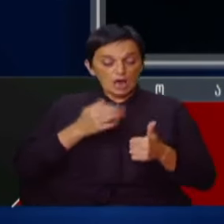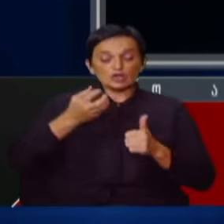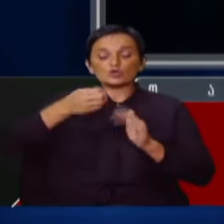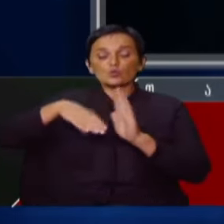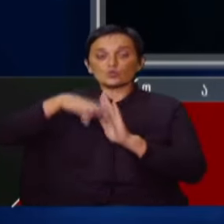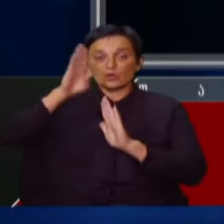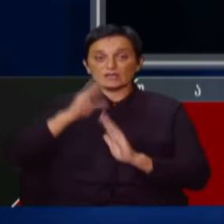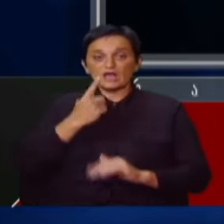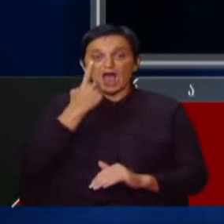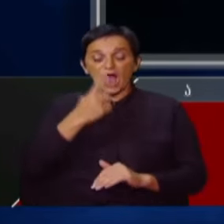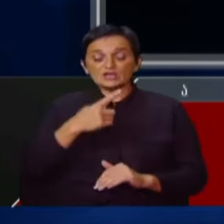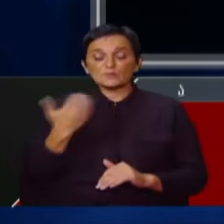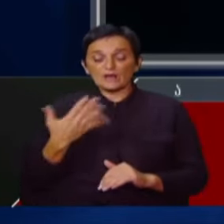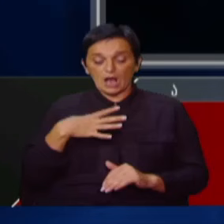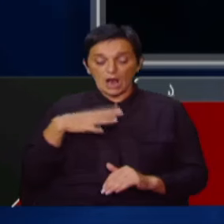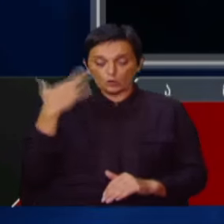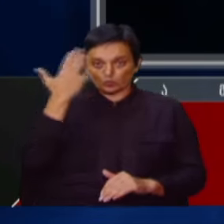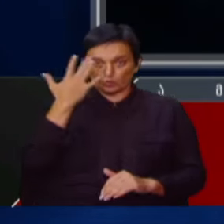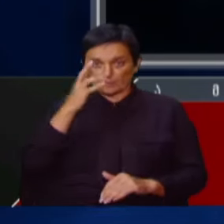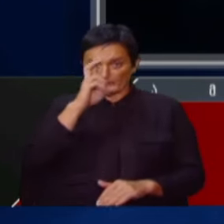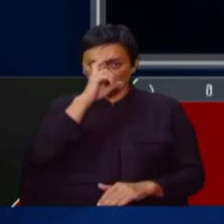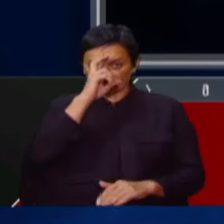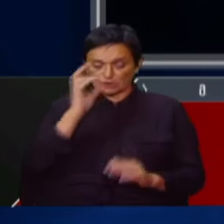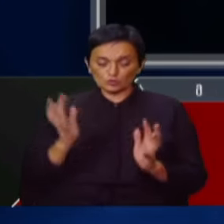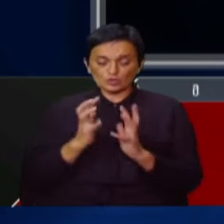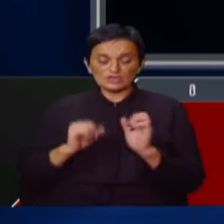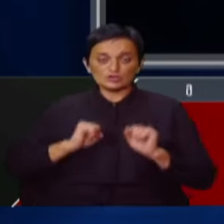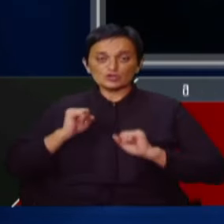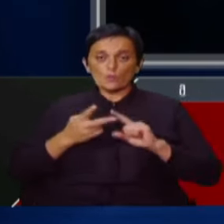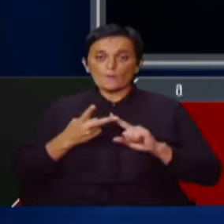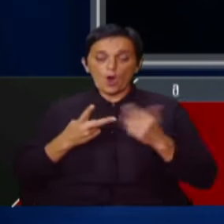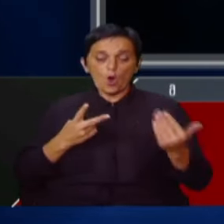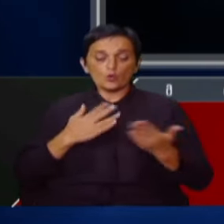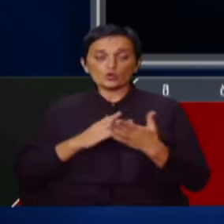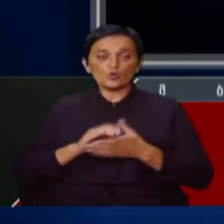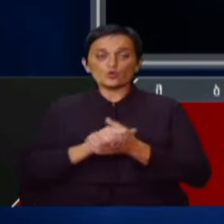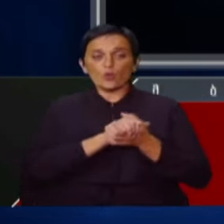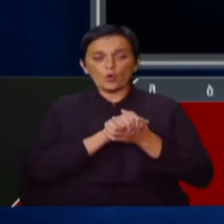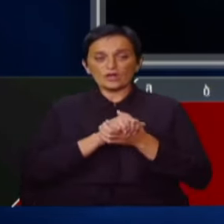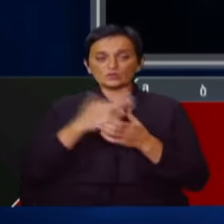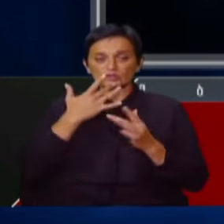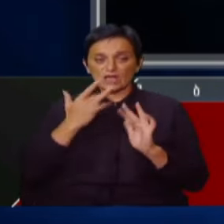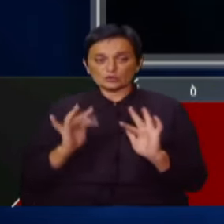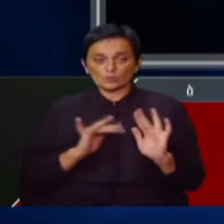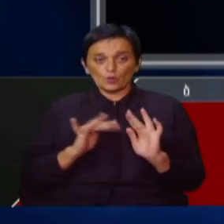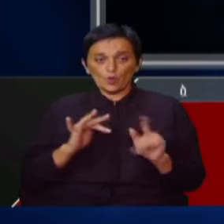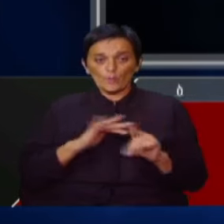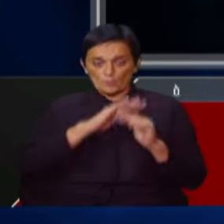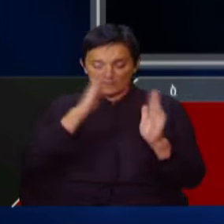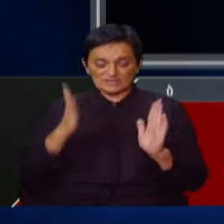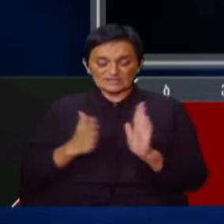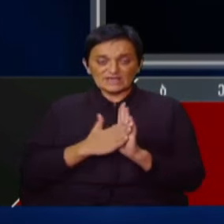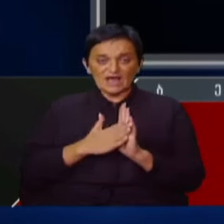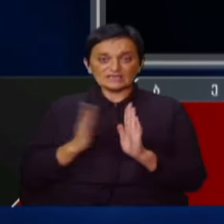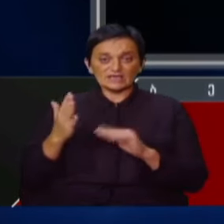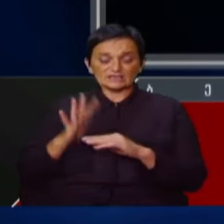ქართულ სინამდვილეში კი ერთ მხარეს არის ქართული ოცნება, რომელიც სახელმწიფო შენარჩუნებას ცდილობს და მეორე მხარეს არის კოლექტიური ნაციონალური მოძრაობა, რომელიც მთლიანად